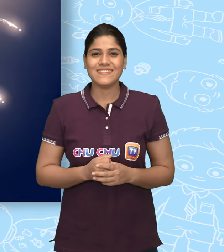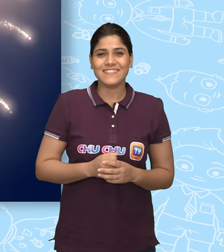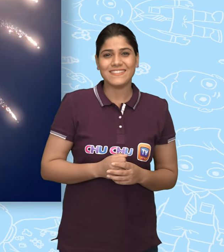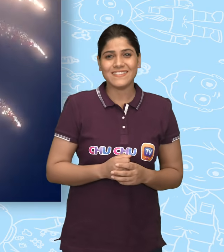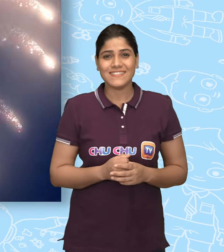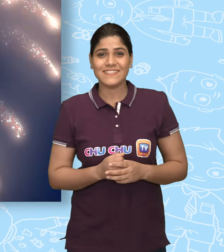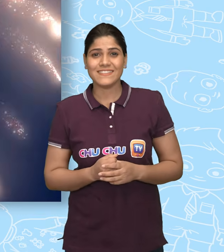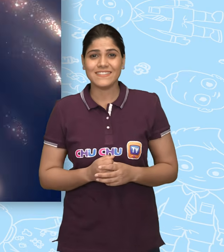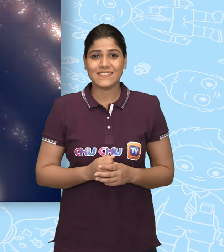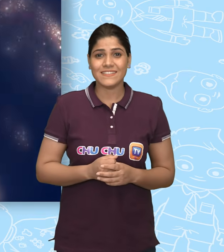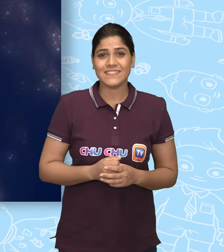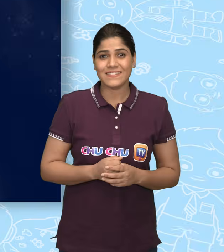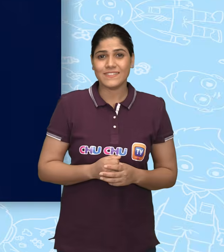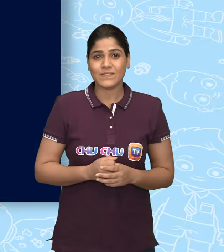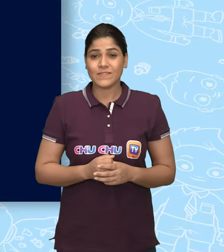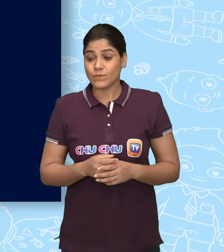सरप्राइज!